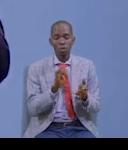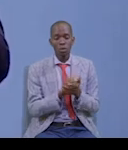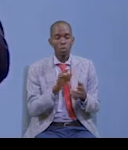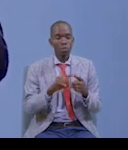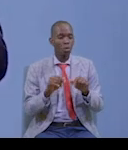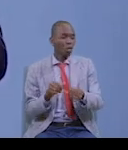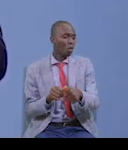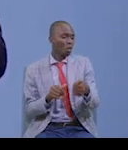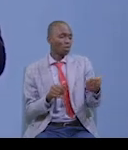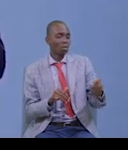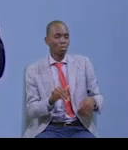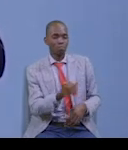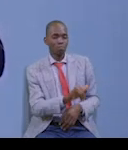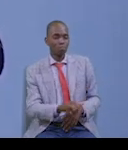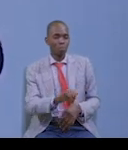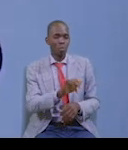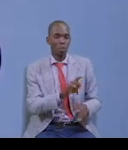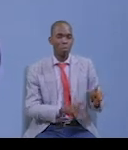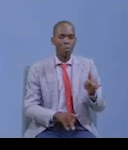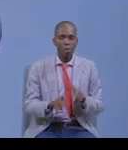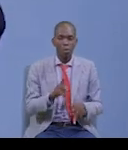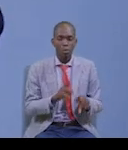అతనైతే మౌనంగా ఉంటాడు. వీళ్ళని